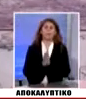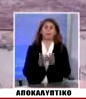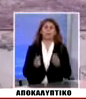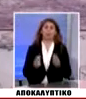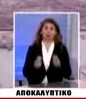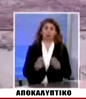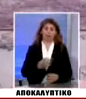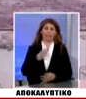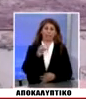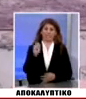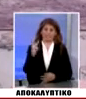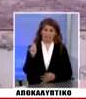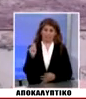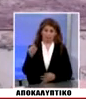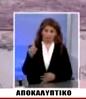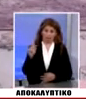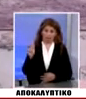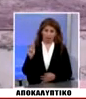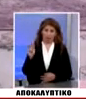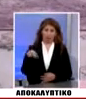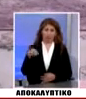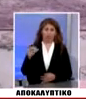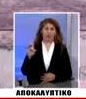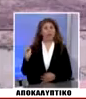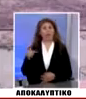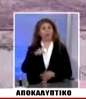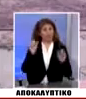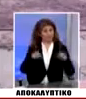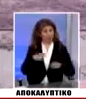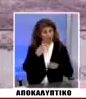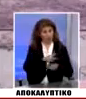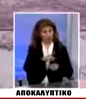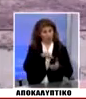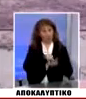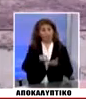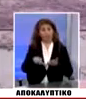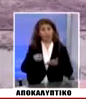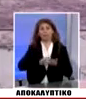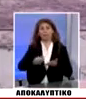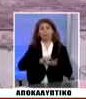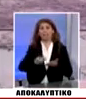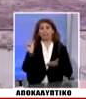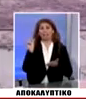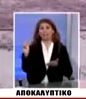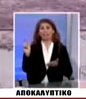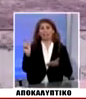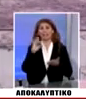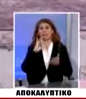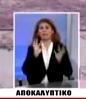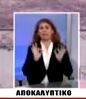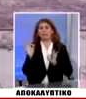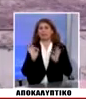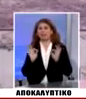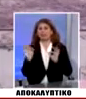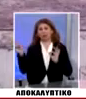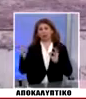παρακαλούσα και με την συνένεσή σας να διαγραφεί από τα πρακτικά, με συγχωρείτε, η λέξη περιγραφικότητας για τον